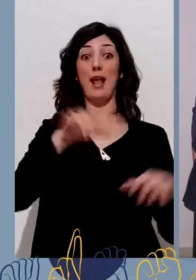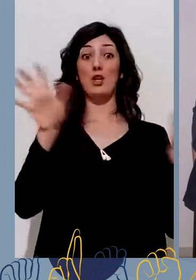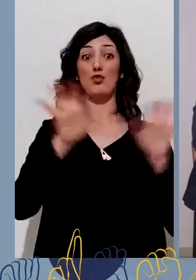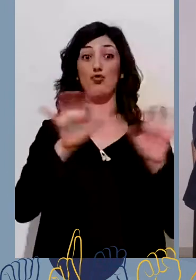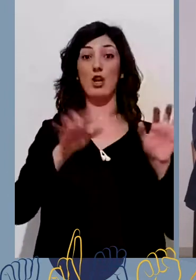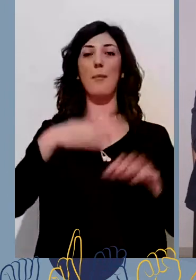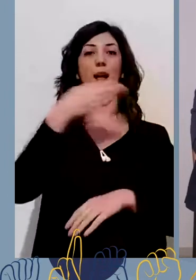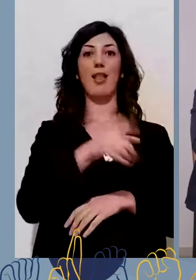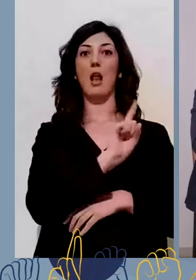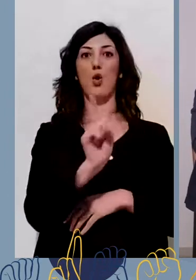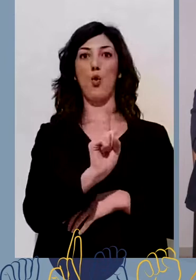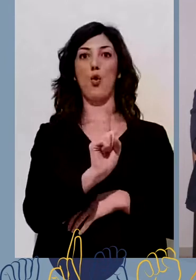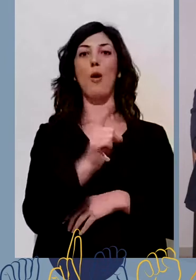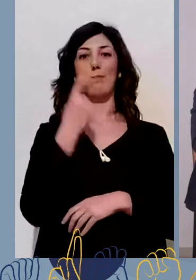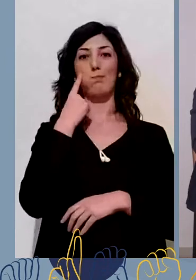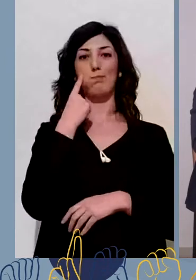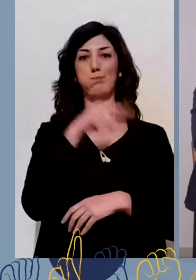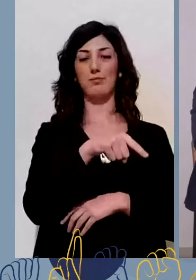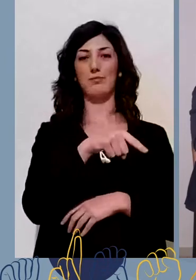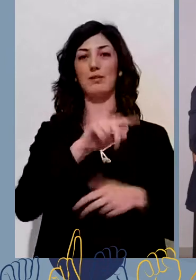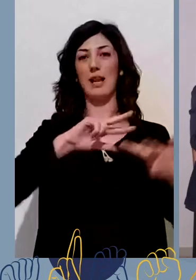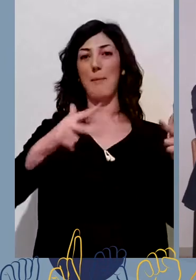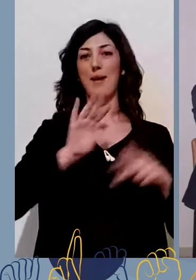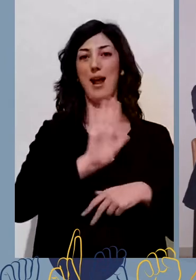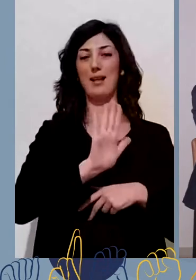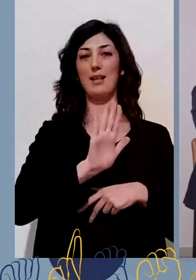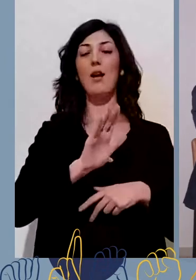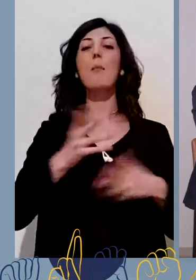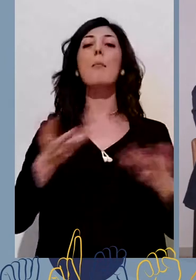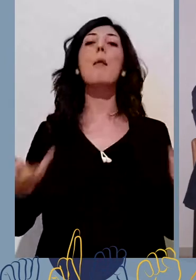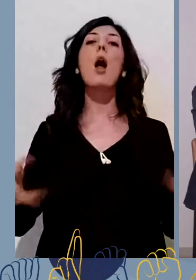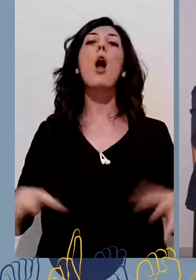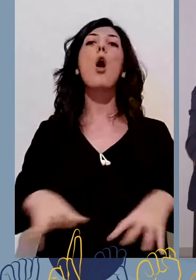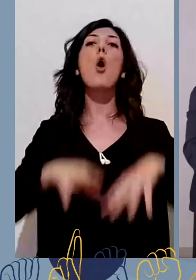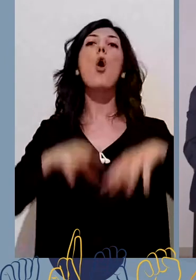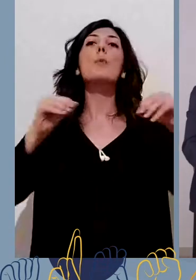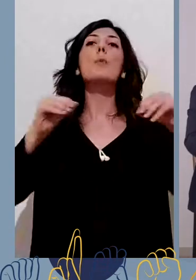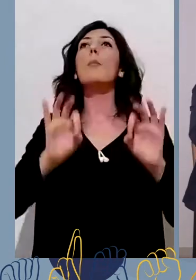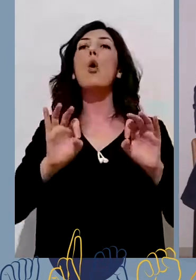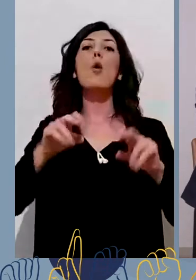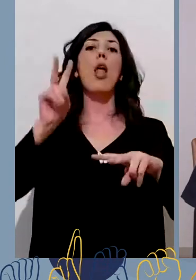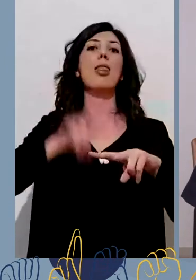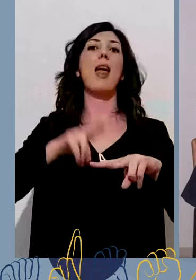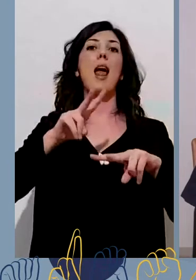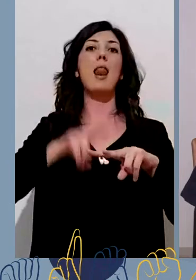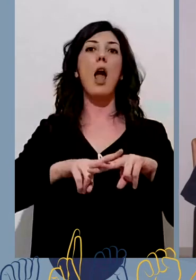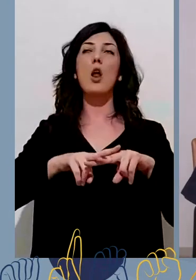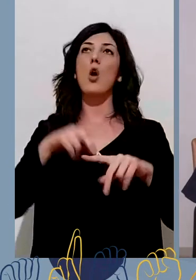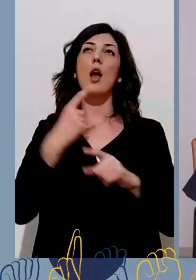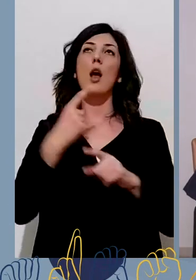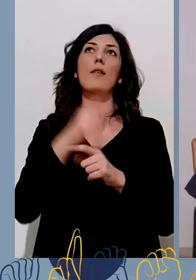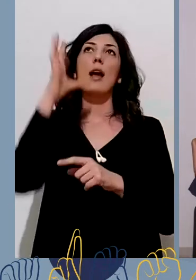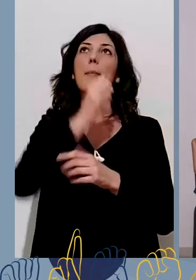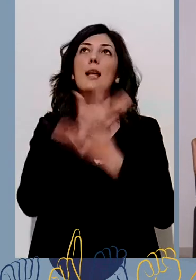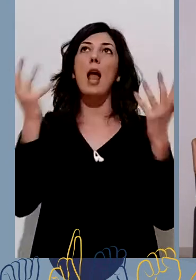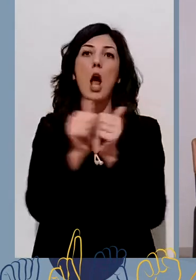da quello che... Però noi partiamo dalla lingua parlata per far comprendere appunto le differenze, no? Non mi prolungo su